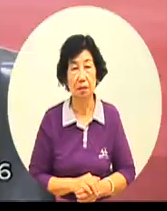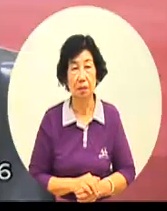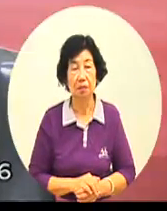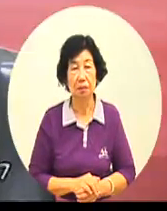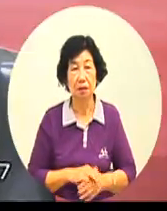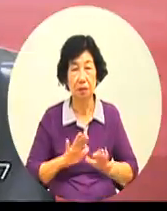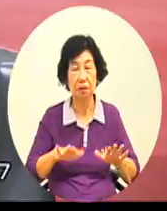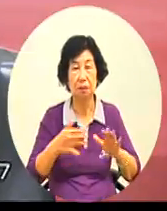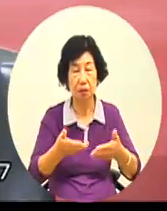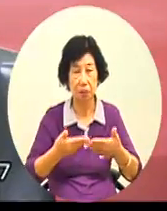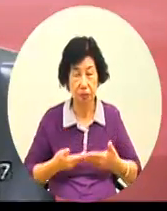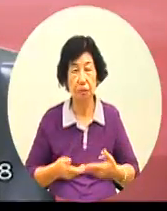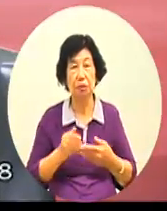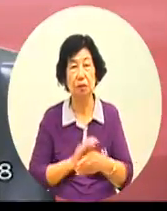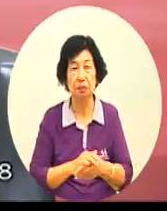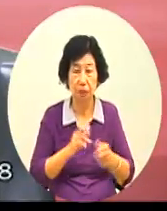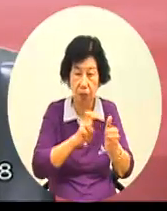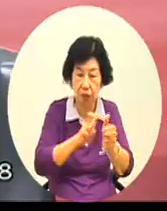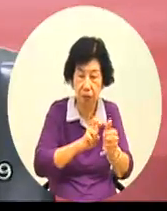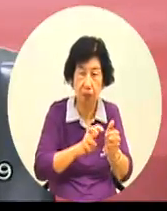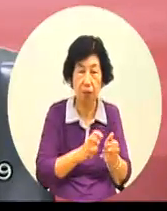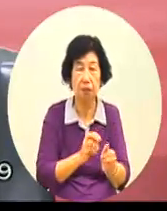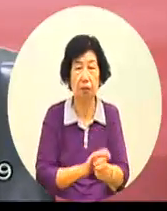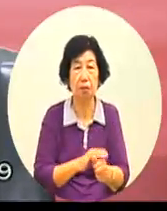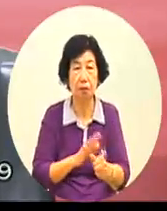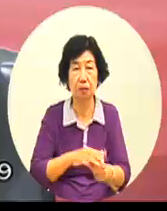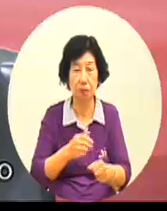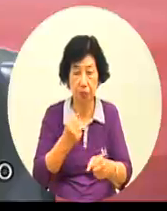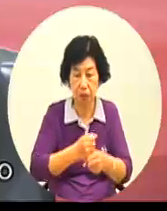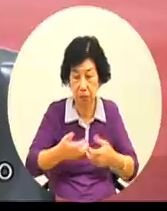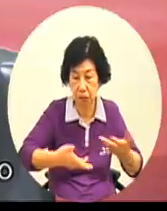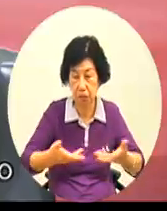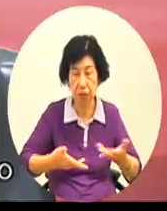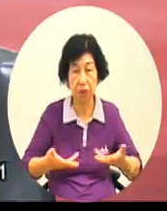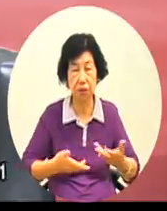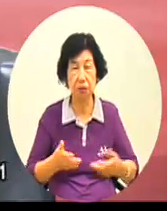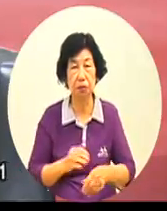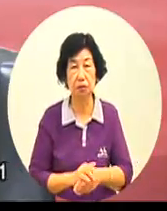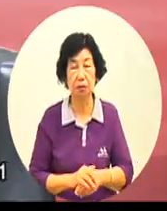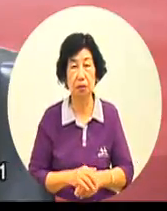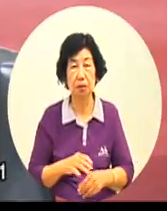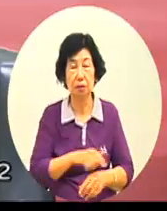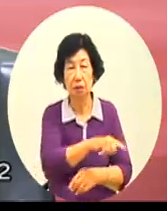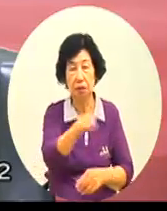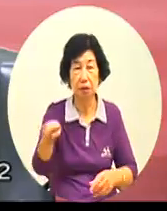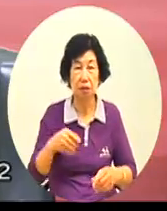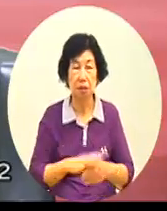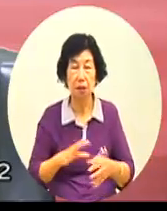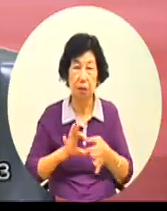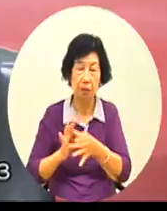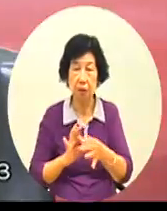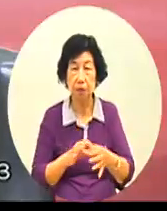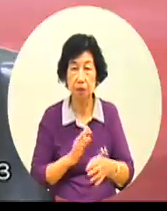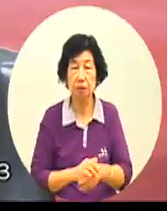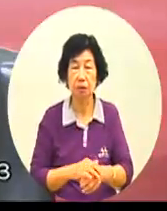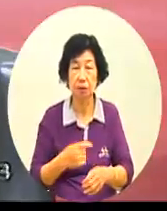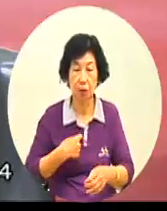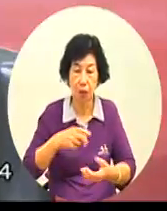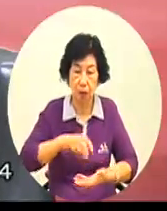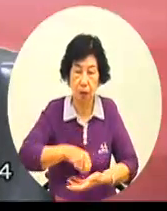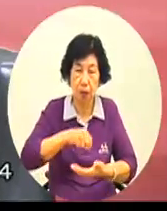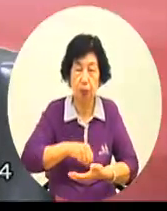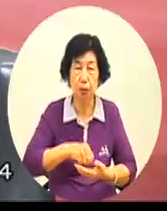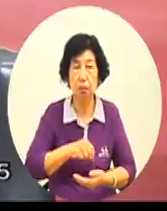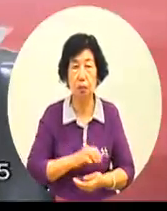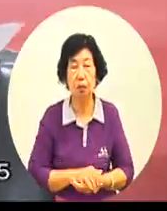照的这样的照顾的一个。业务，那大家都很关心说长照之后会怎样，包括我也会担心长